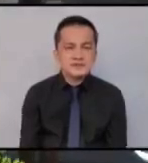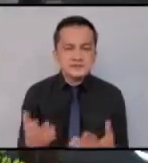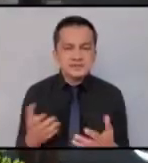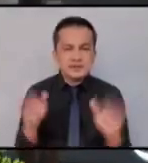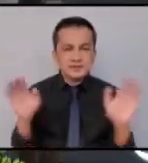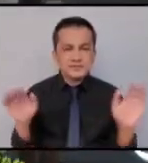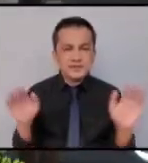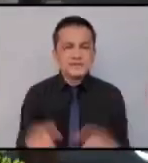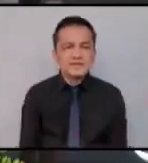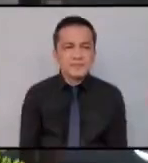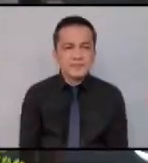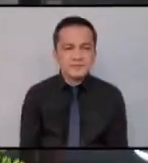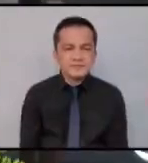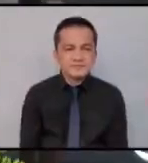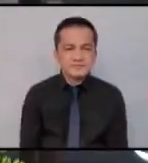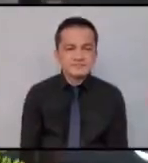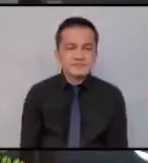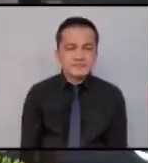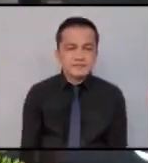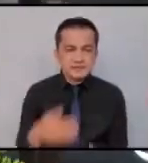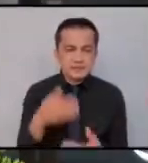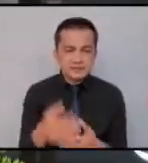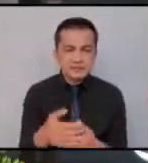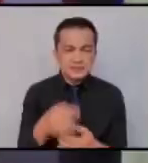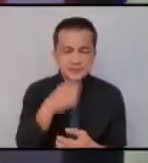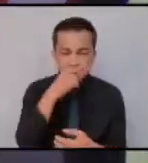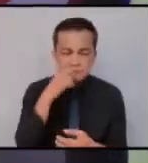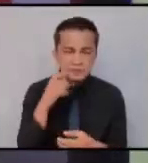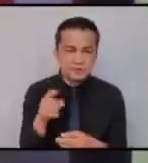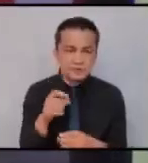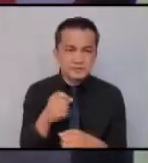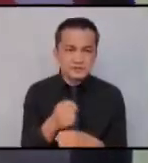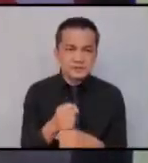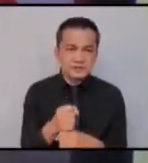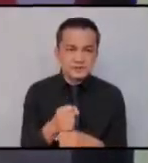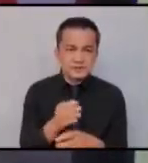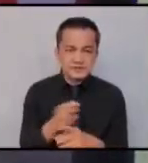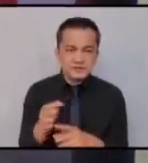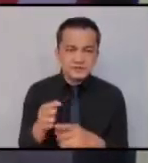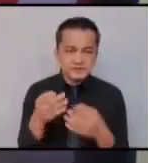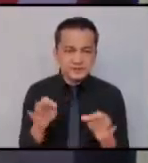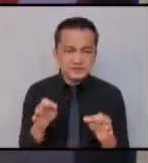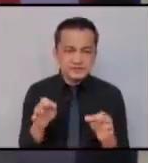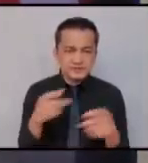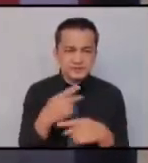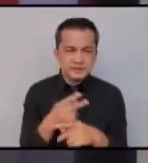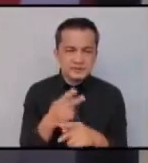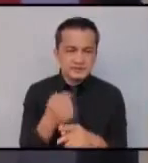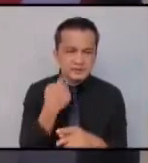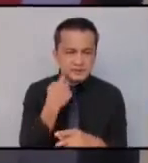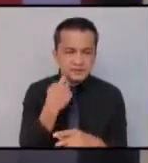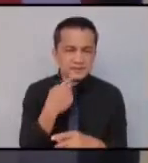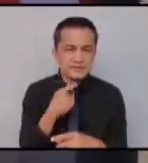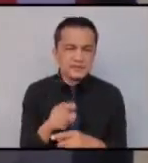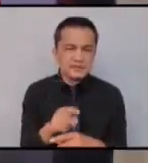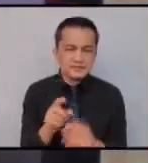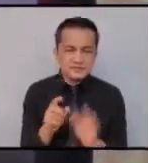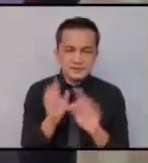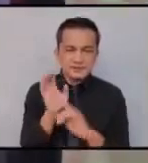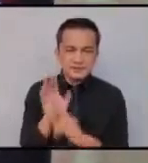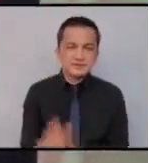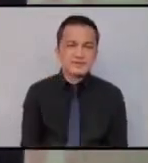nyan, patuyuin nyo lang yung inyong mga gawa. Pero diretso na tayo dun sa finished products natin. Yung ginawa natin kanina, Fi. Oh, sige, pakita mo na. Papakita natin,